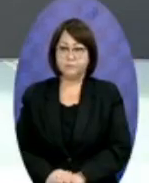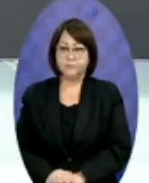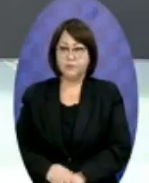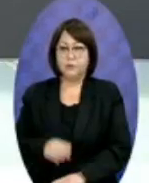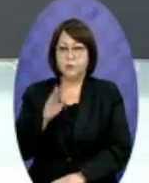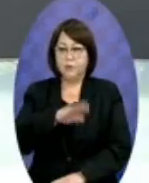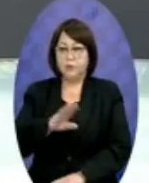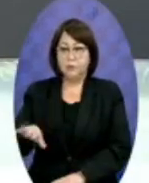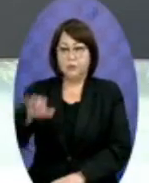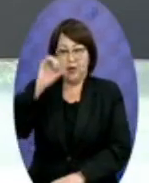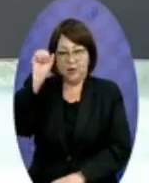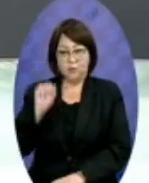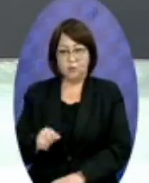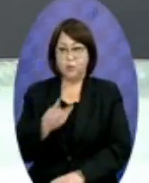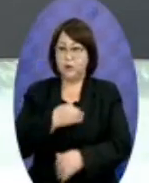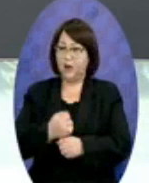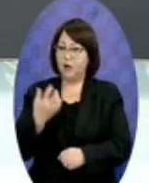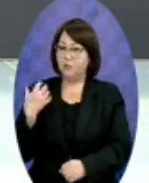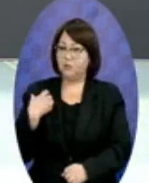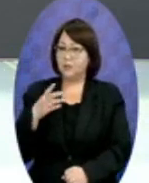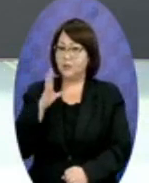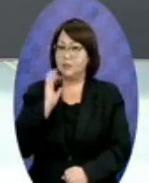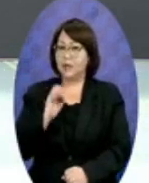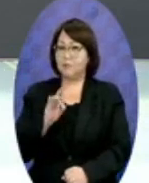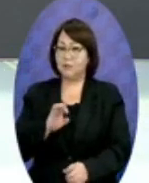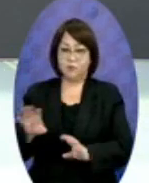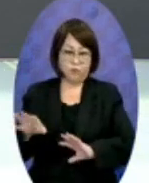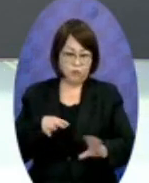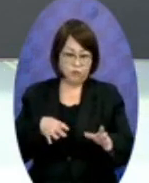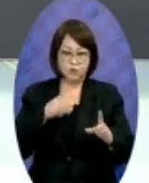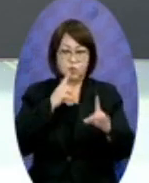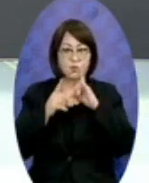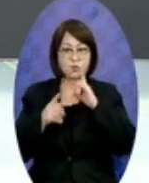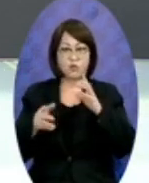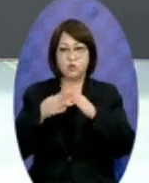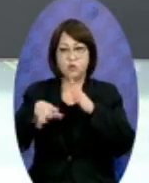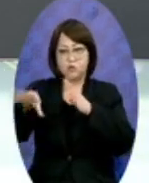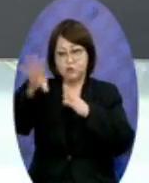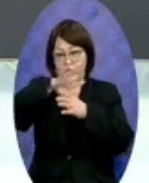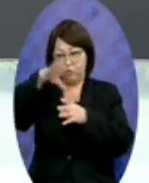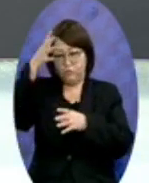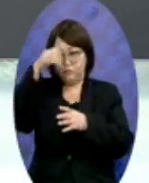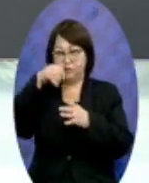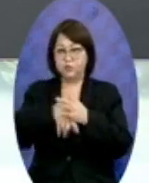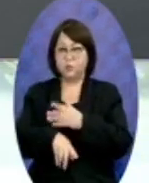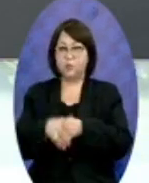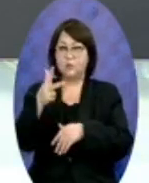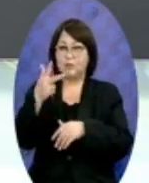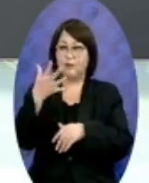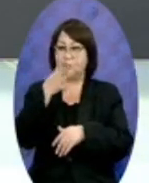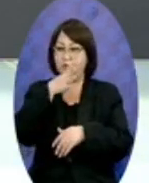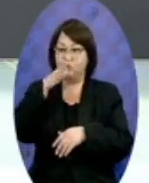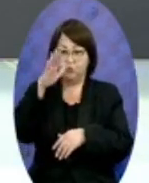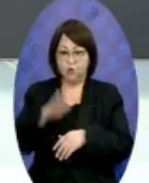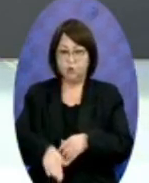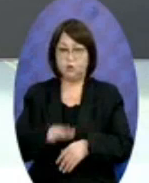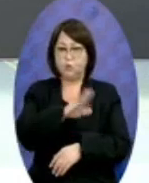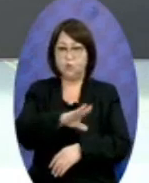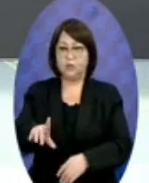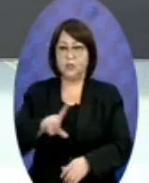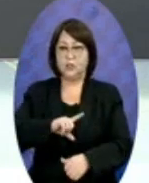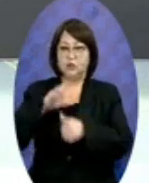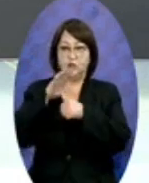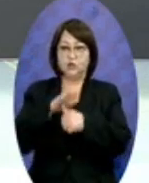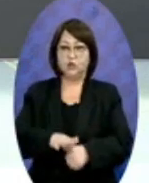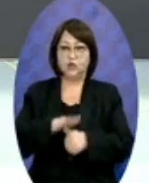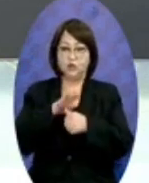Хүүхдийн асуудлаар үр хүлээгчдийн салбар дундын улсын зөвлөгөө өнөөдөр төрийн ордонд боллоо. 35-аас доош насны эцэгчүүд хүүхдийн эрхийг илүүтэй